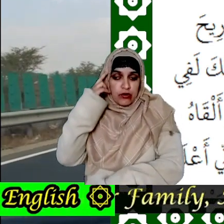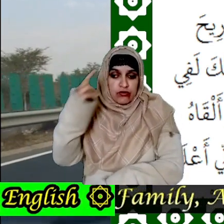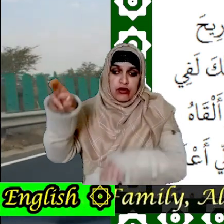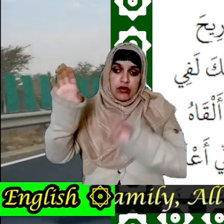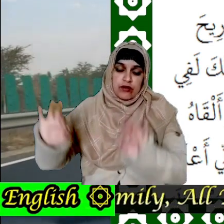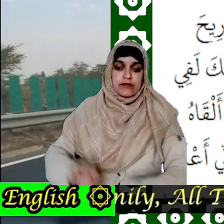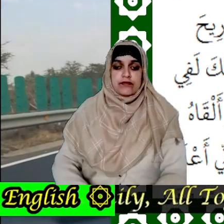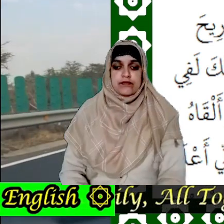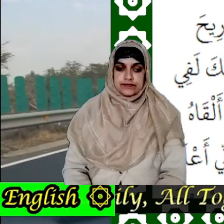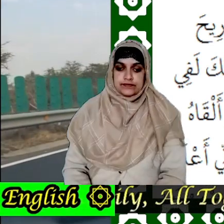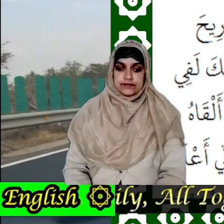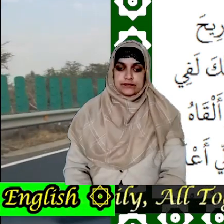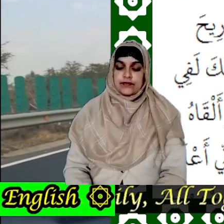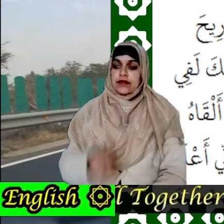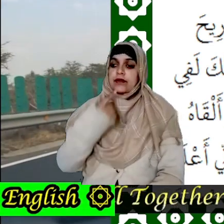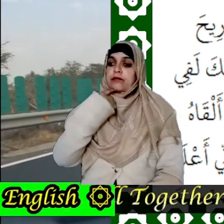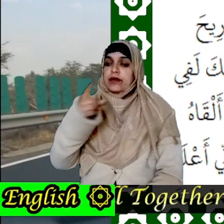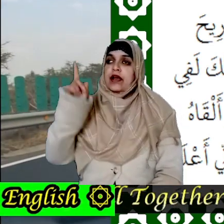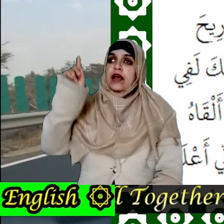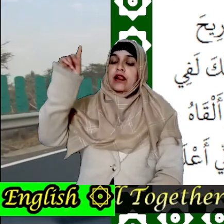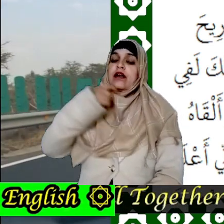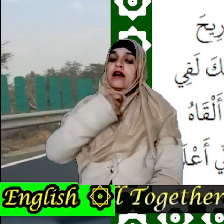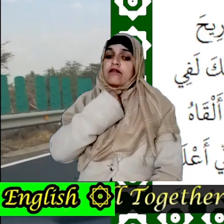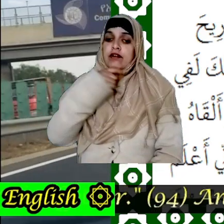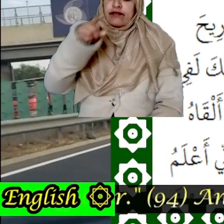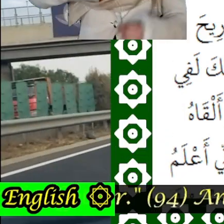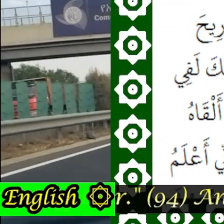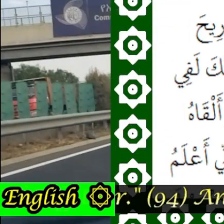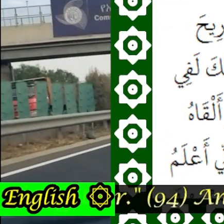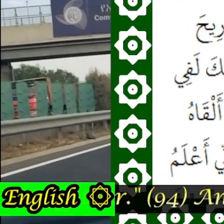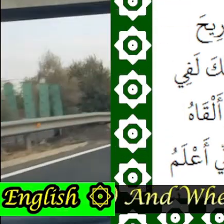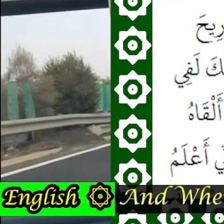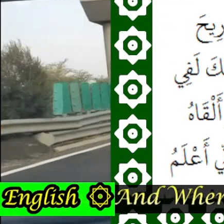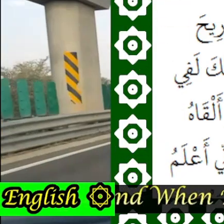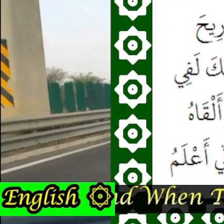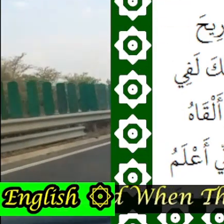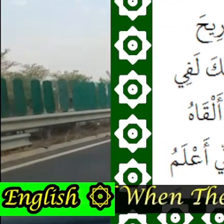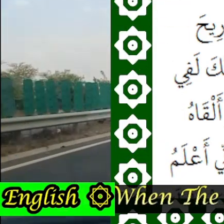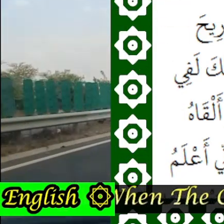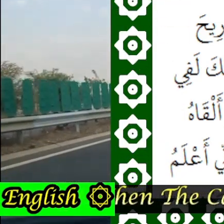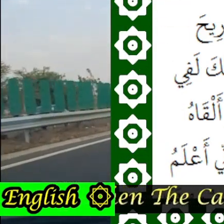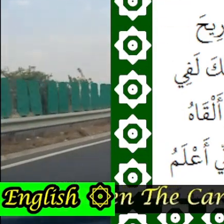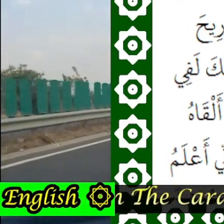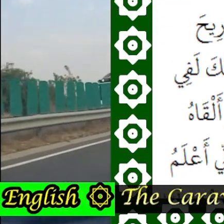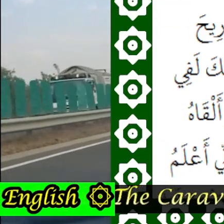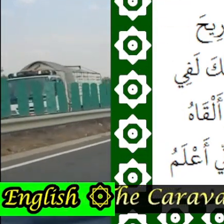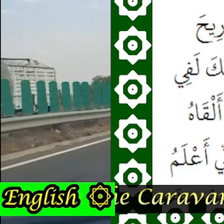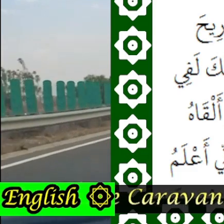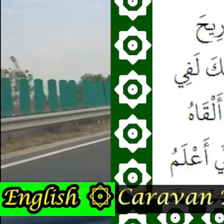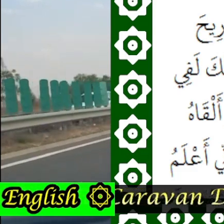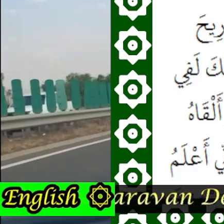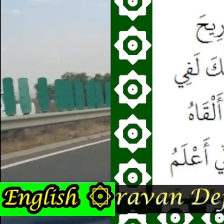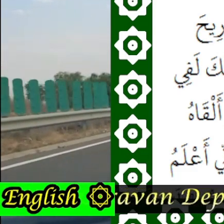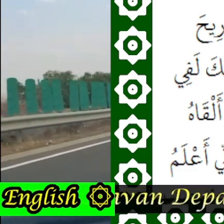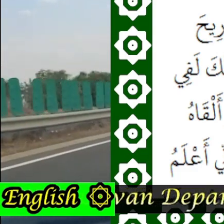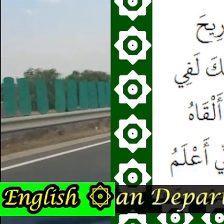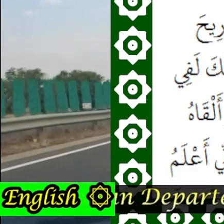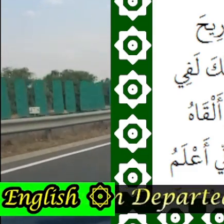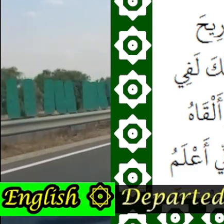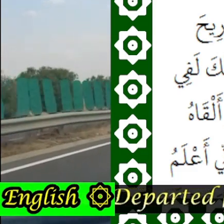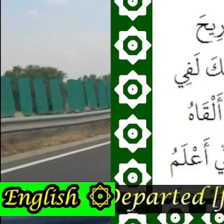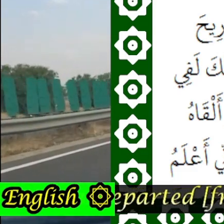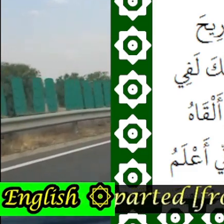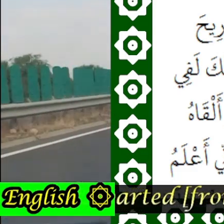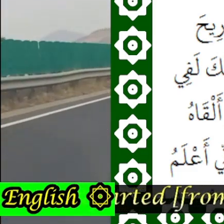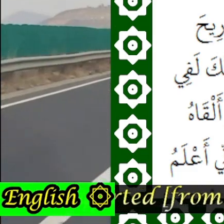البشير ألقاه على وجهه فارتد بصيرا